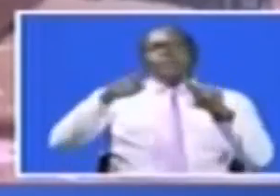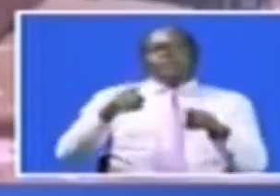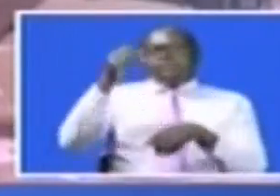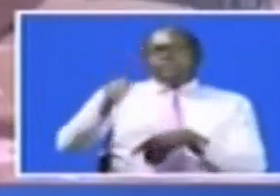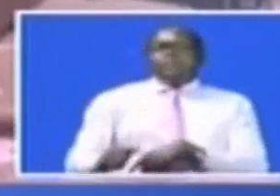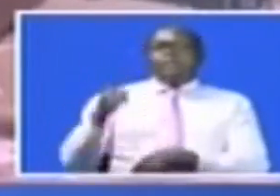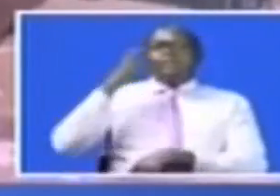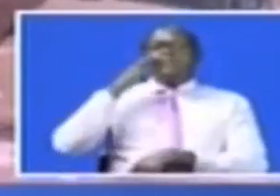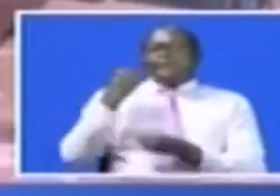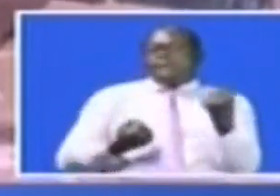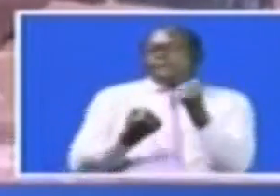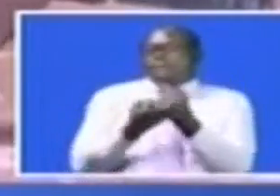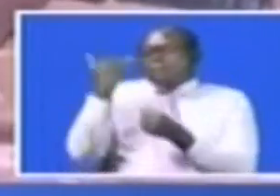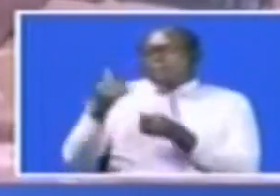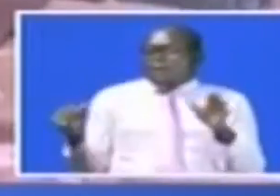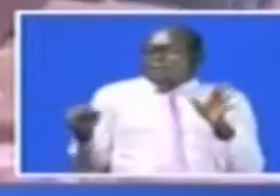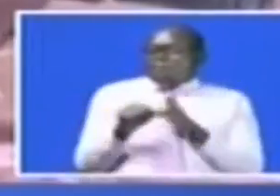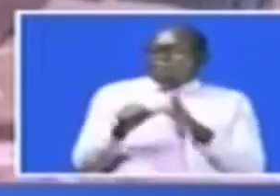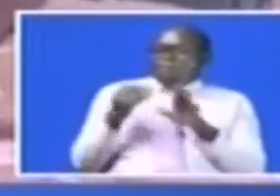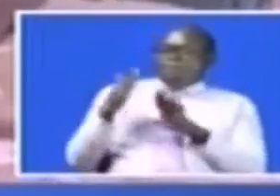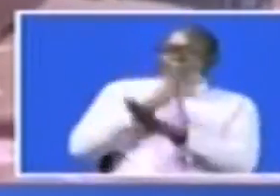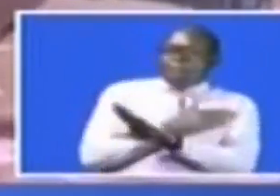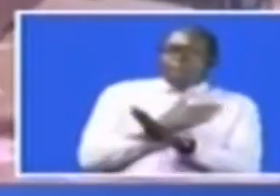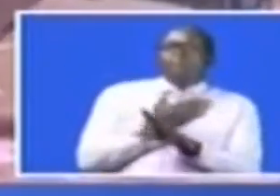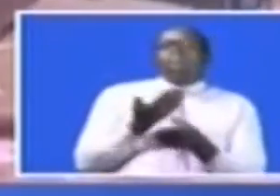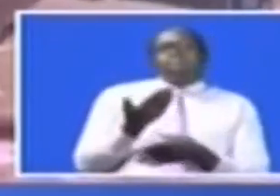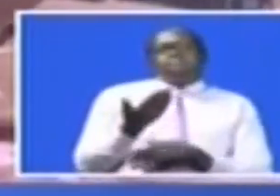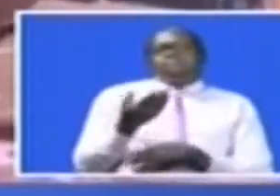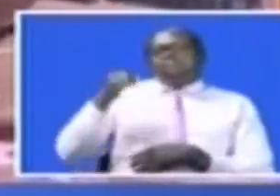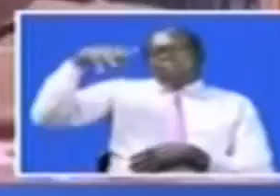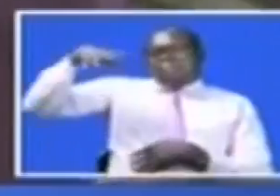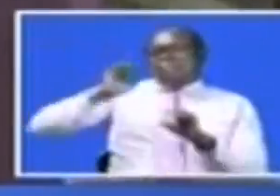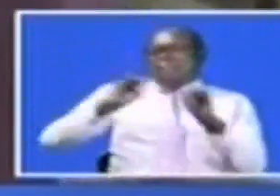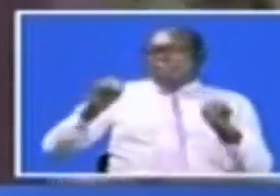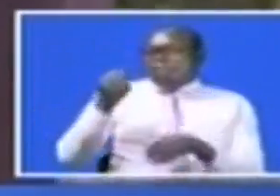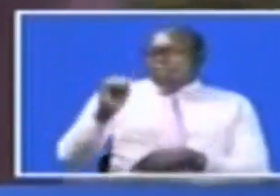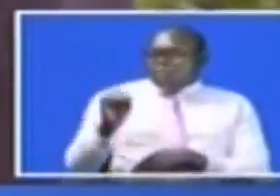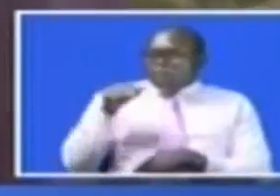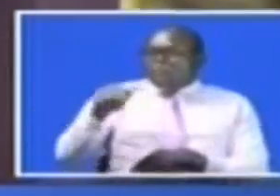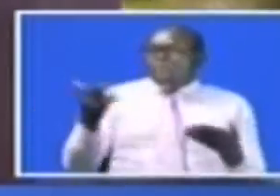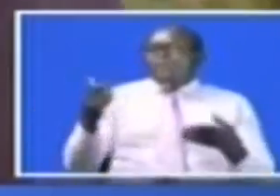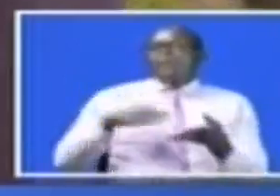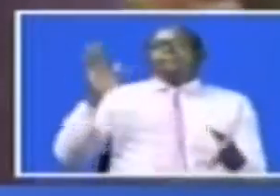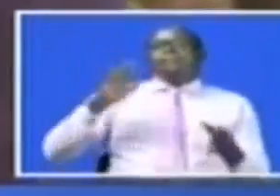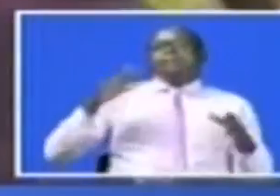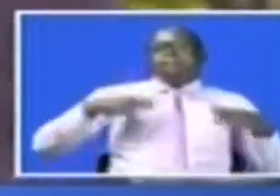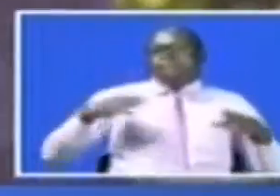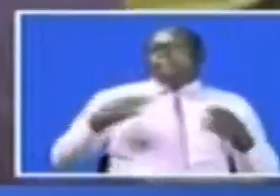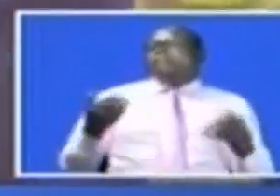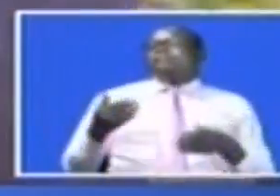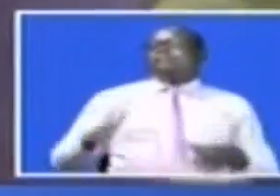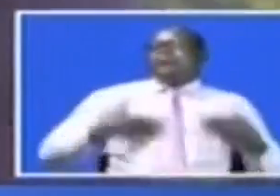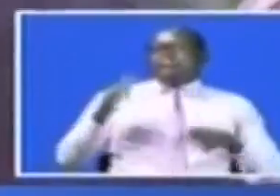shughuli zake nchini Sudan Kusini ambako kutokana na vita vilivyodumu kwa muda mrefu hamna umeme wa kawaida, na huko ndiko wateja